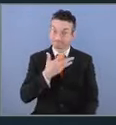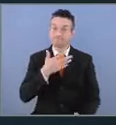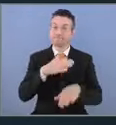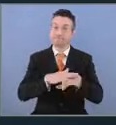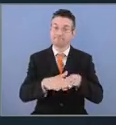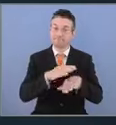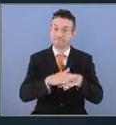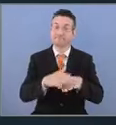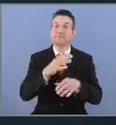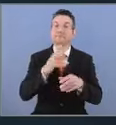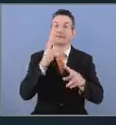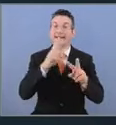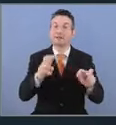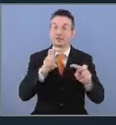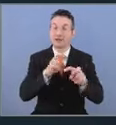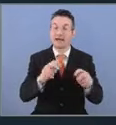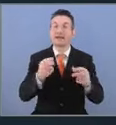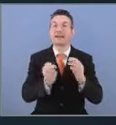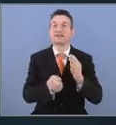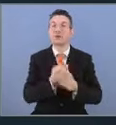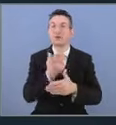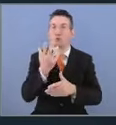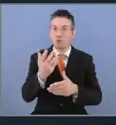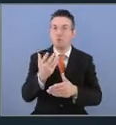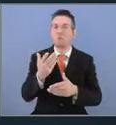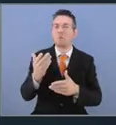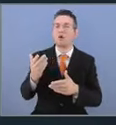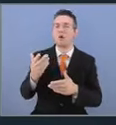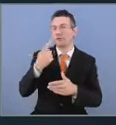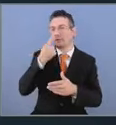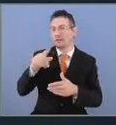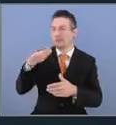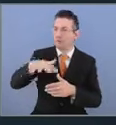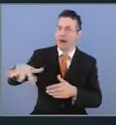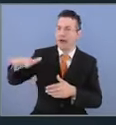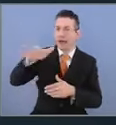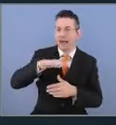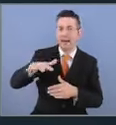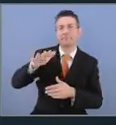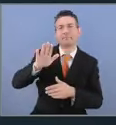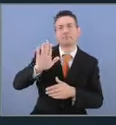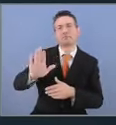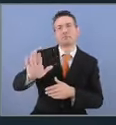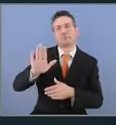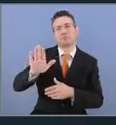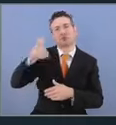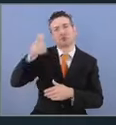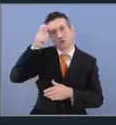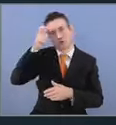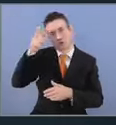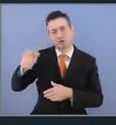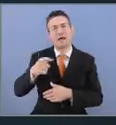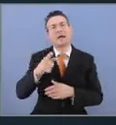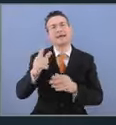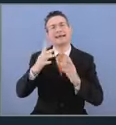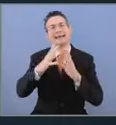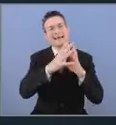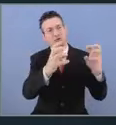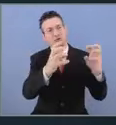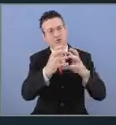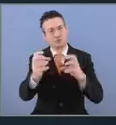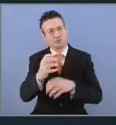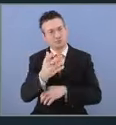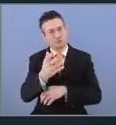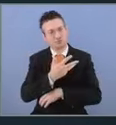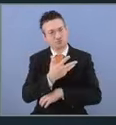nell'ambito pubblico, la capacità industriale è sicuramente presente e poi